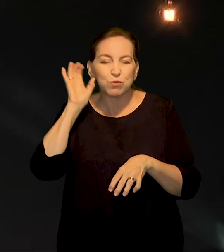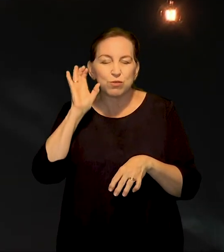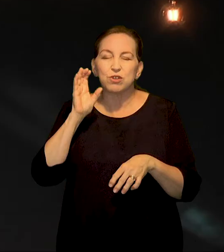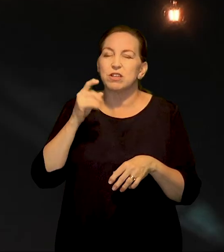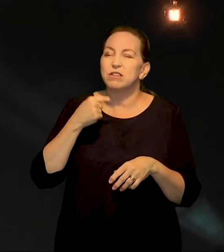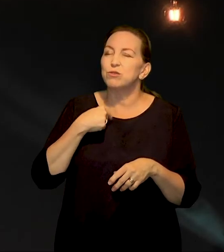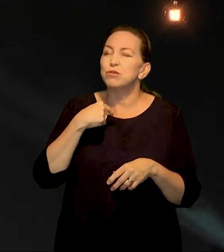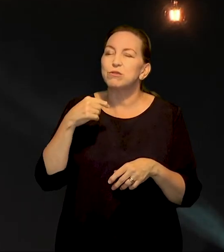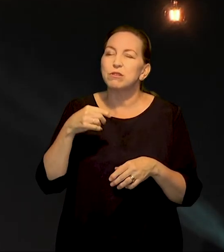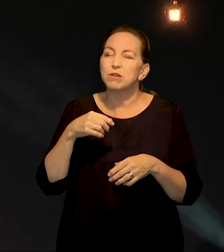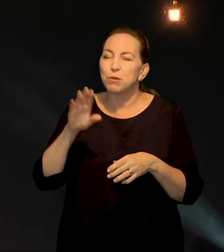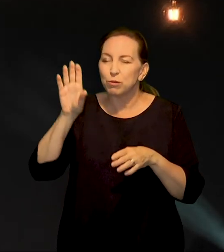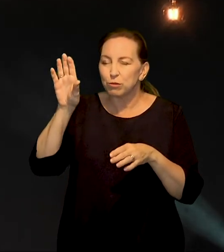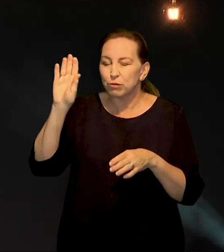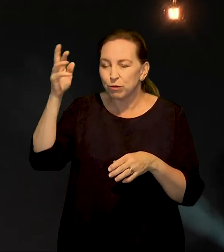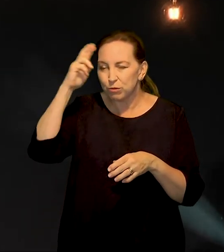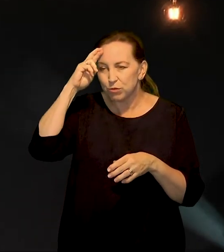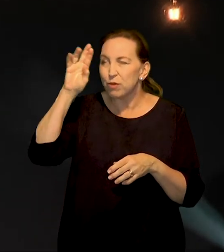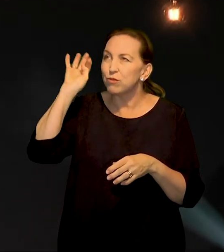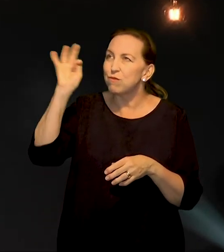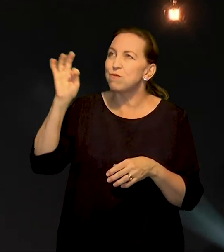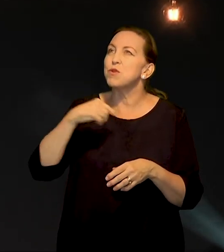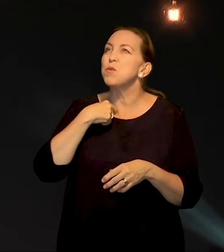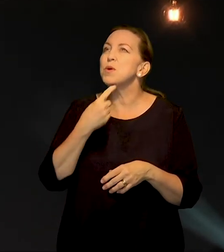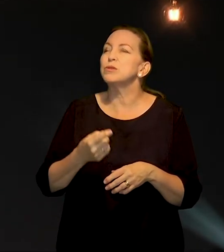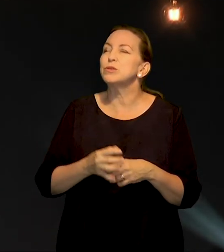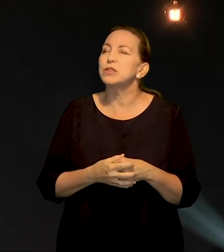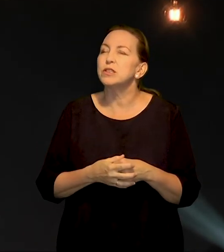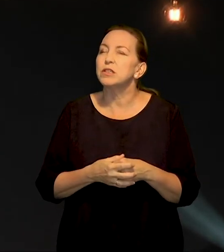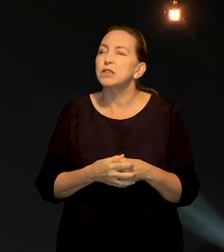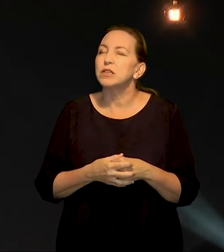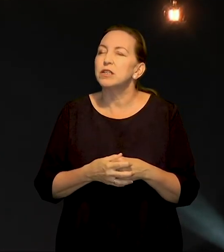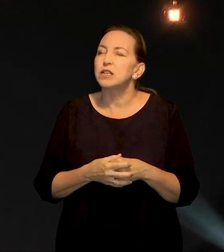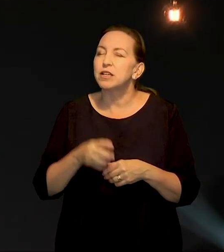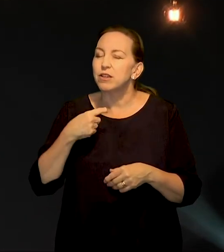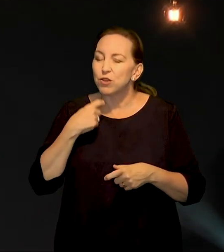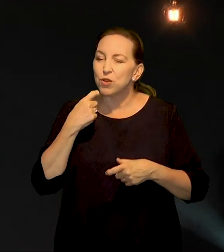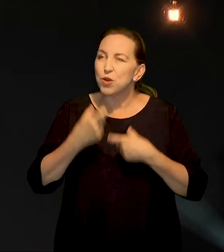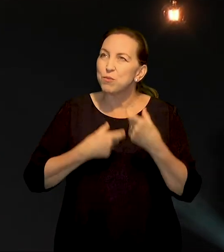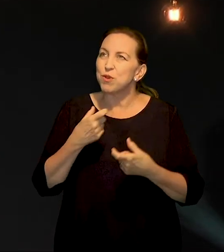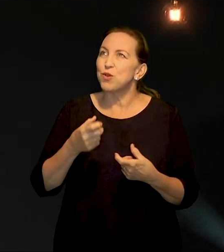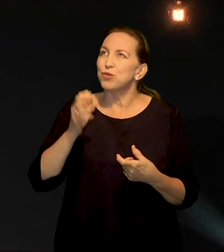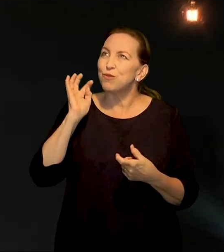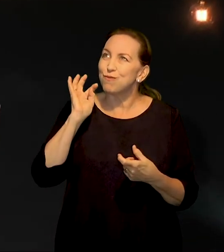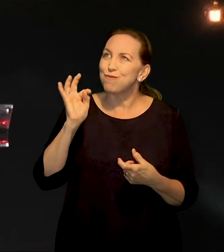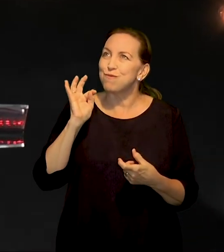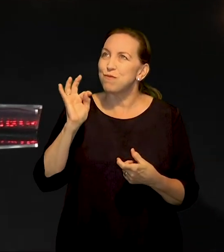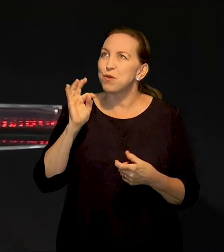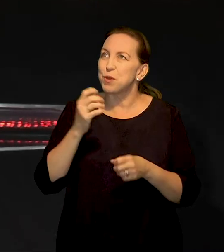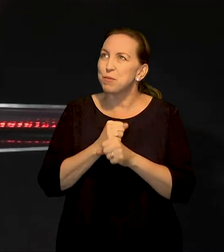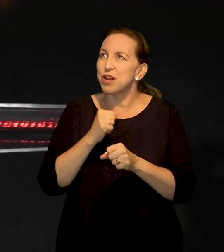Jeszcze raz powiem. Jak traktujesz innych, to pokazuje, jaką masz bliskość z Bogiem.